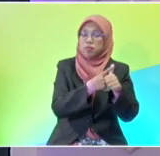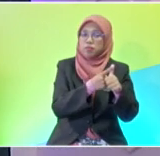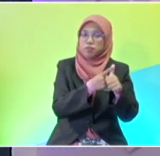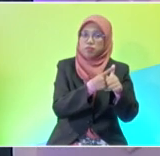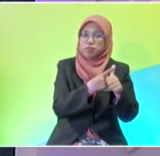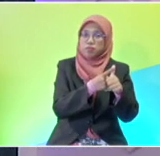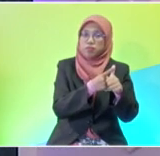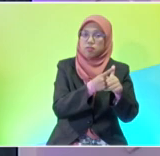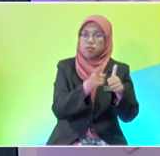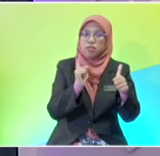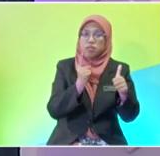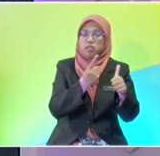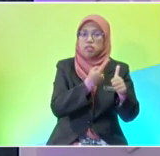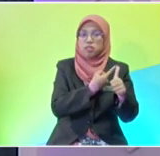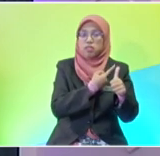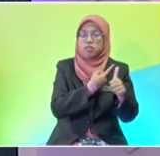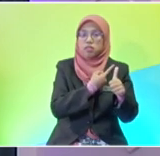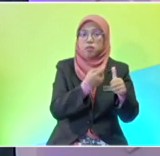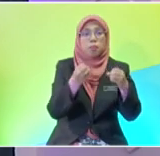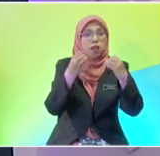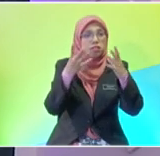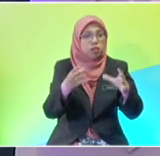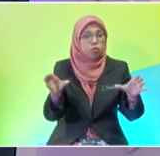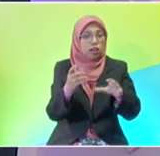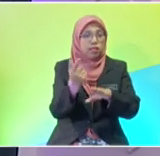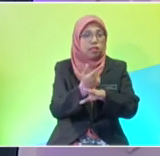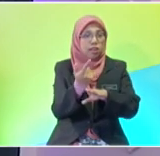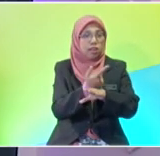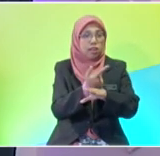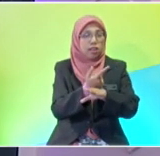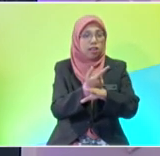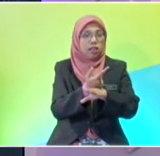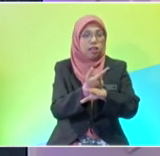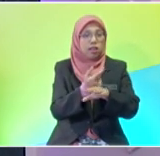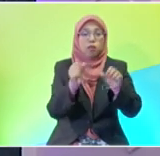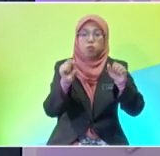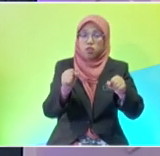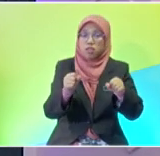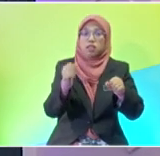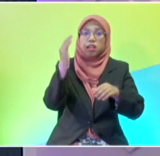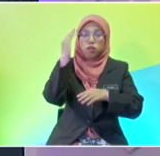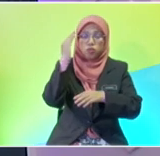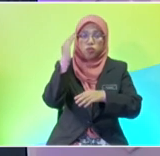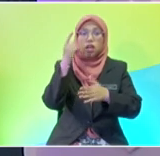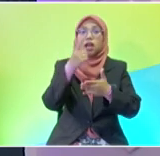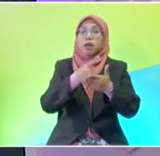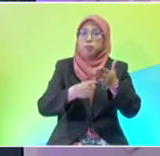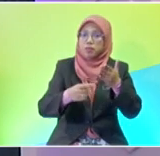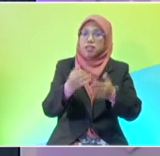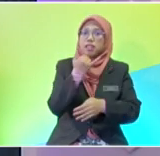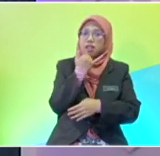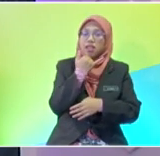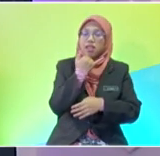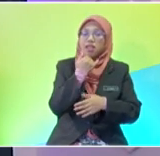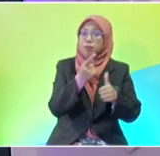jika kita banyak buat latihan kita bully tahu soal itu soalnya apa Yang